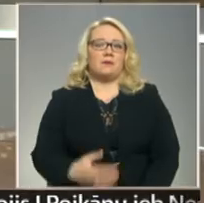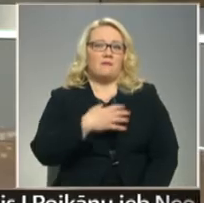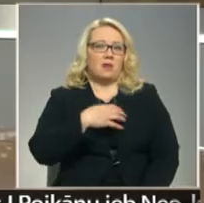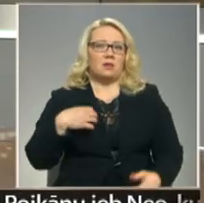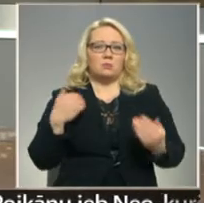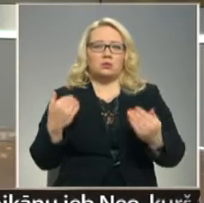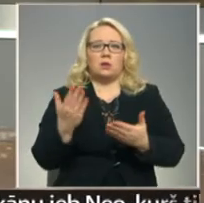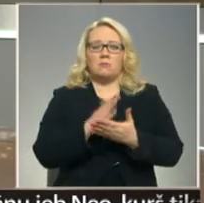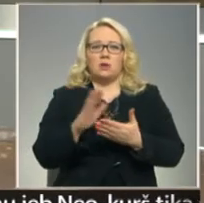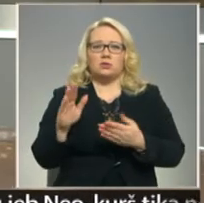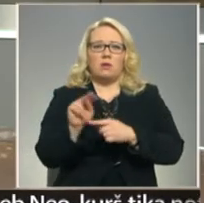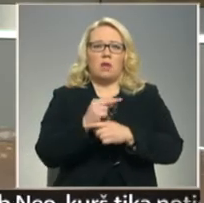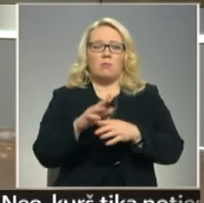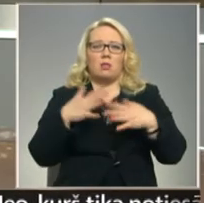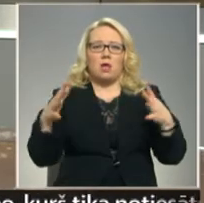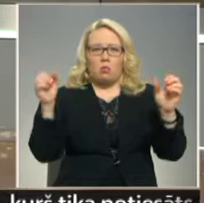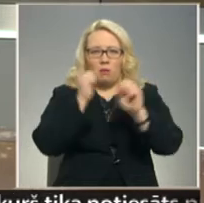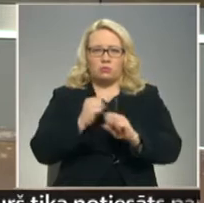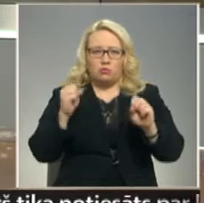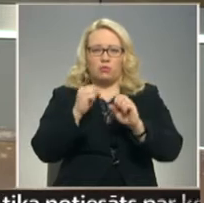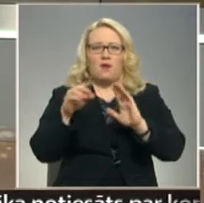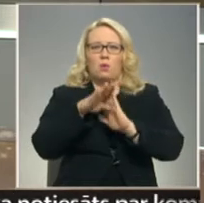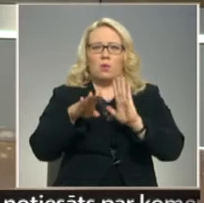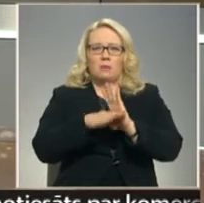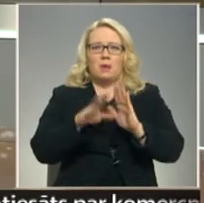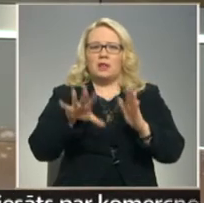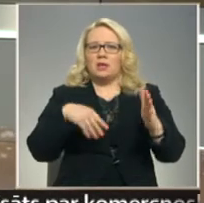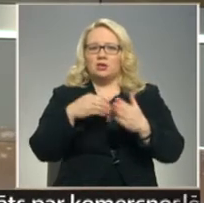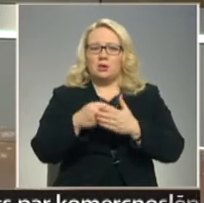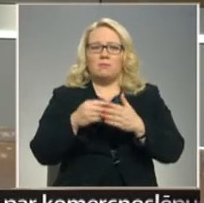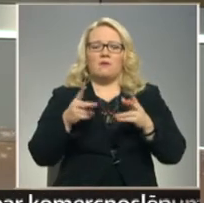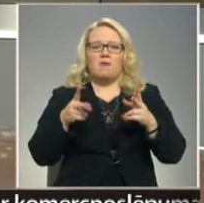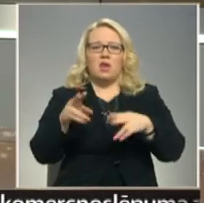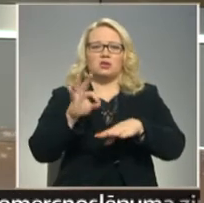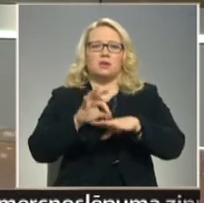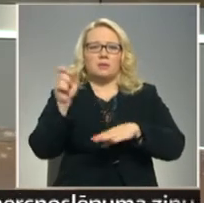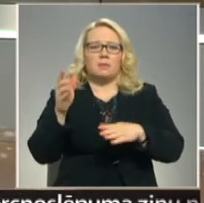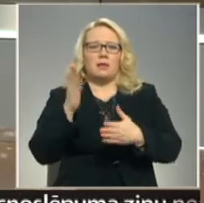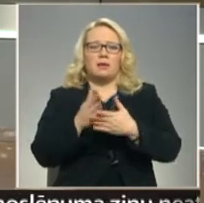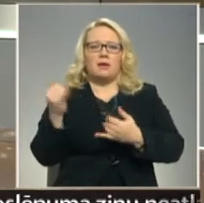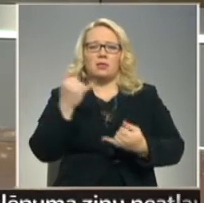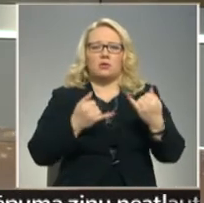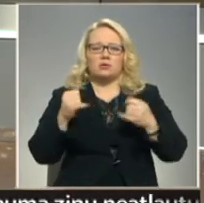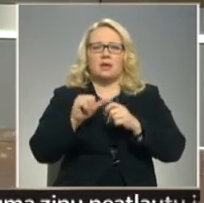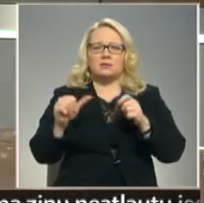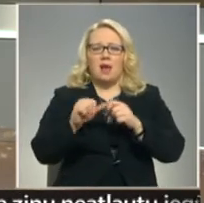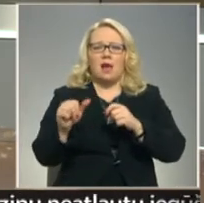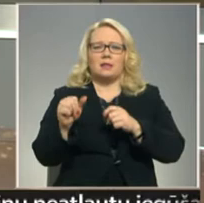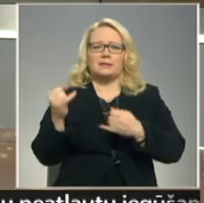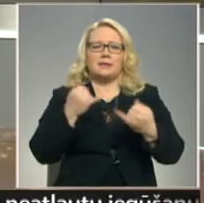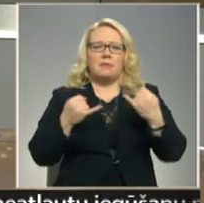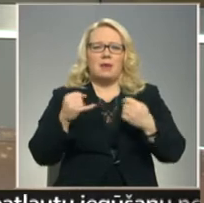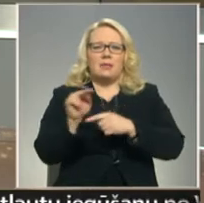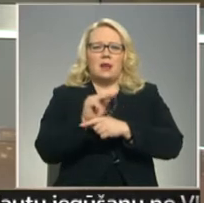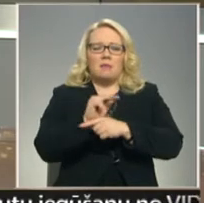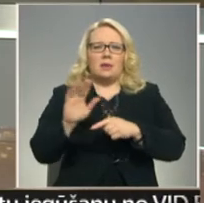Un valdība šodien beidzot laboja lielu absurdību noteikumus, kas līdz šim vēža slimniekiem lika toksiskās zāles ķīmijterapijai dienas